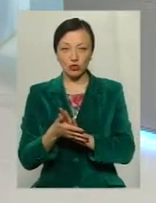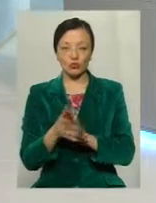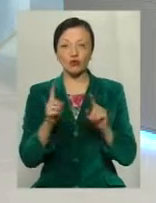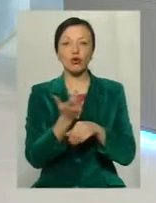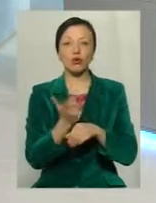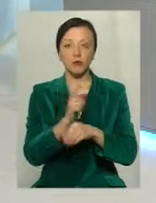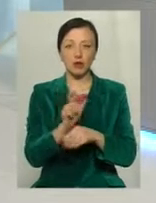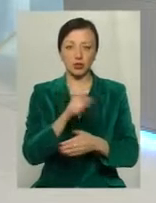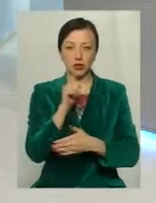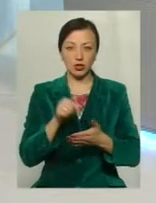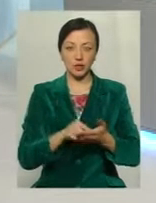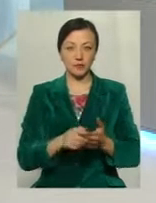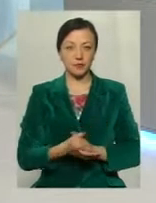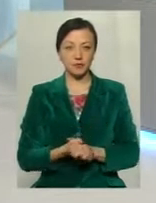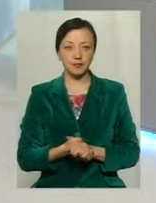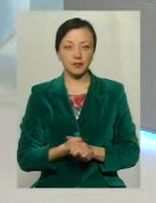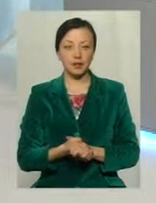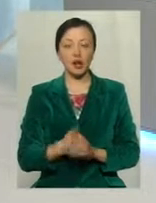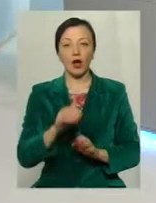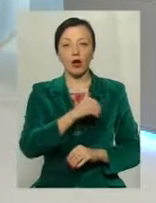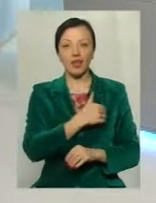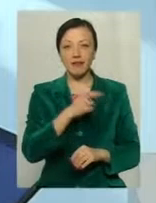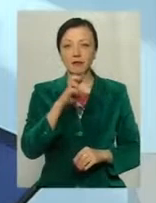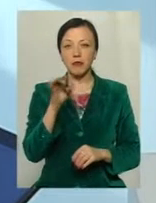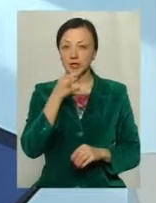бюджети перевиконані, суттєво